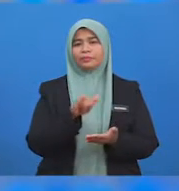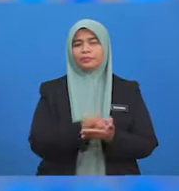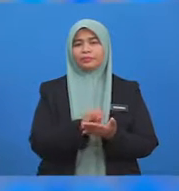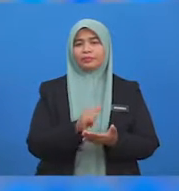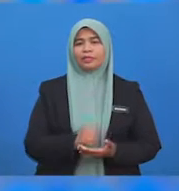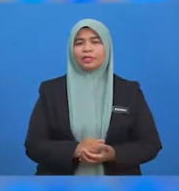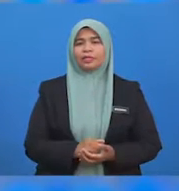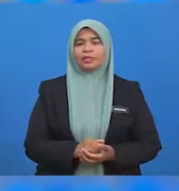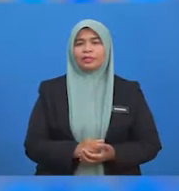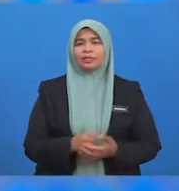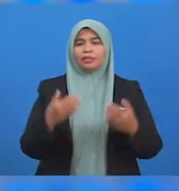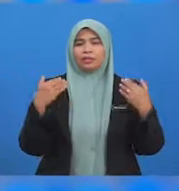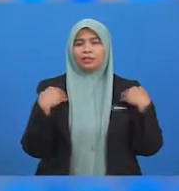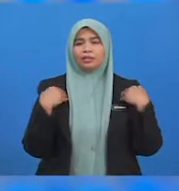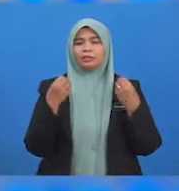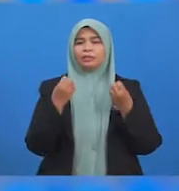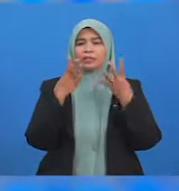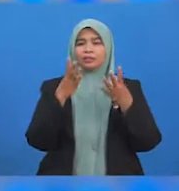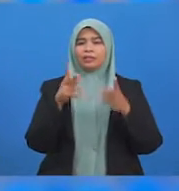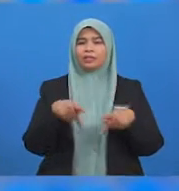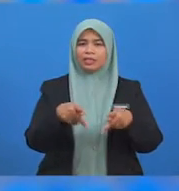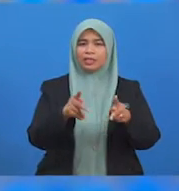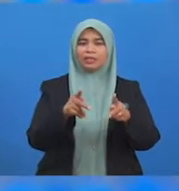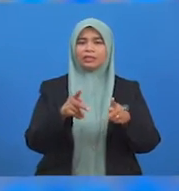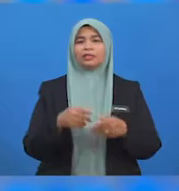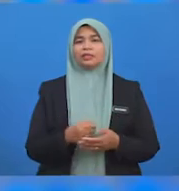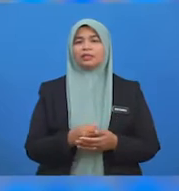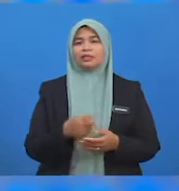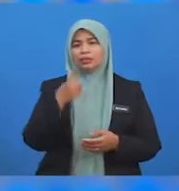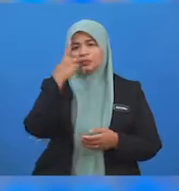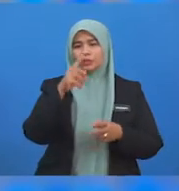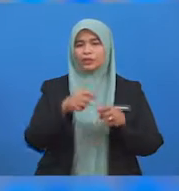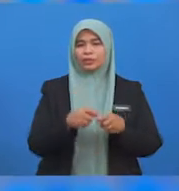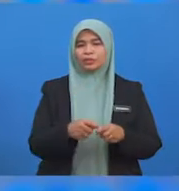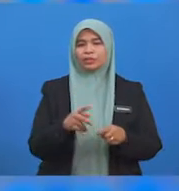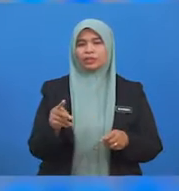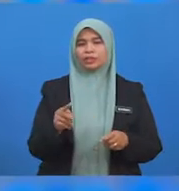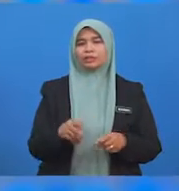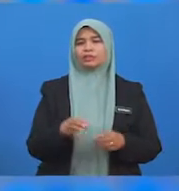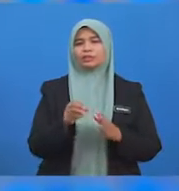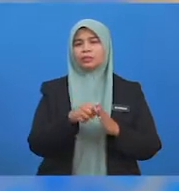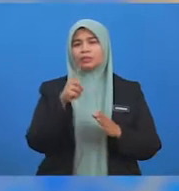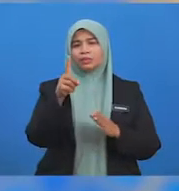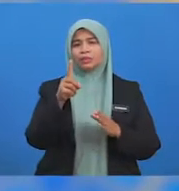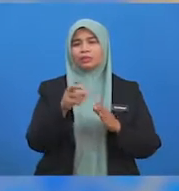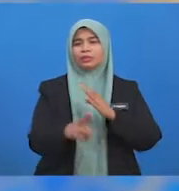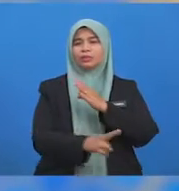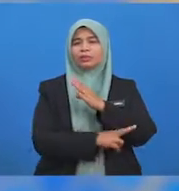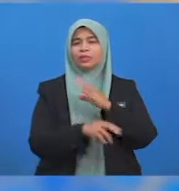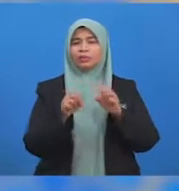untuk menentukan sesuatu hukuman itu boleh dilaksanakan. Sebabnya Islam